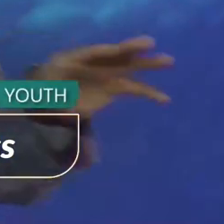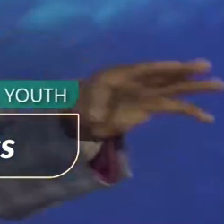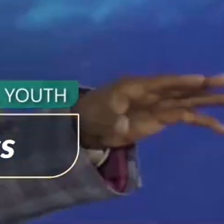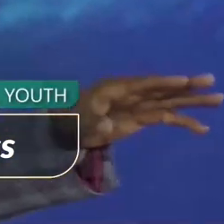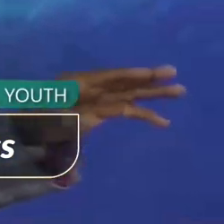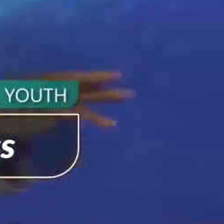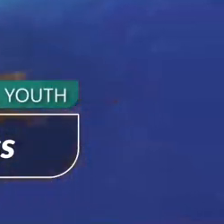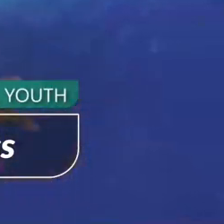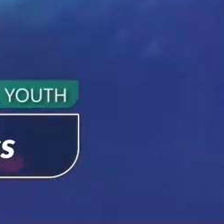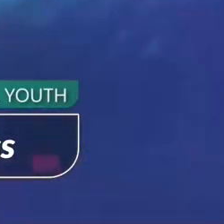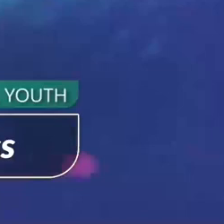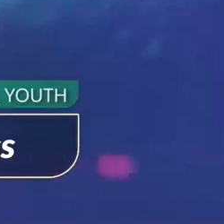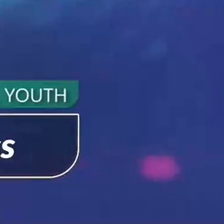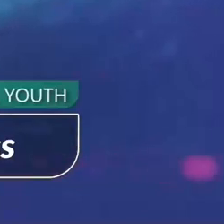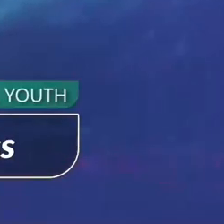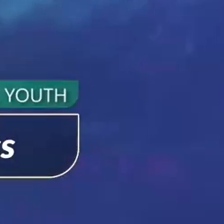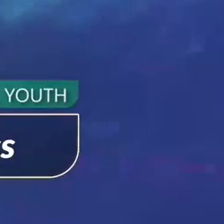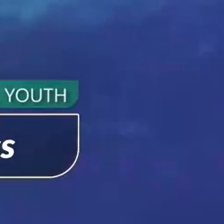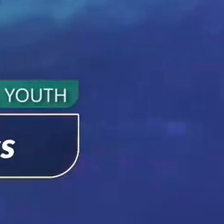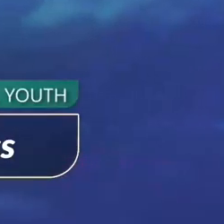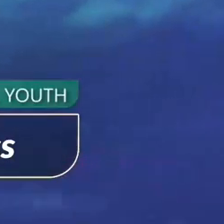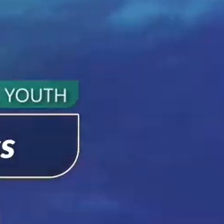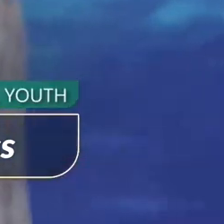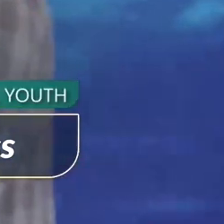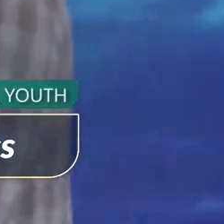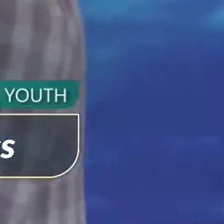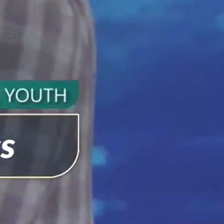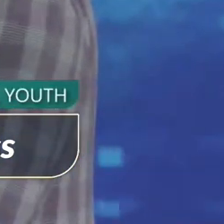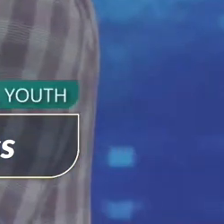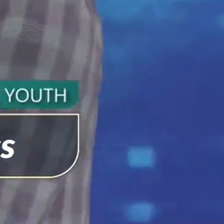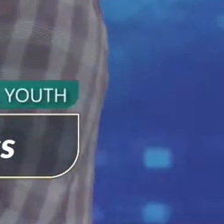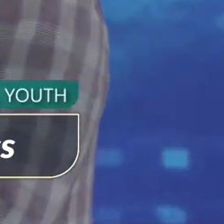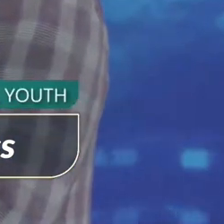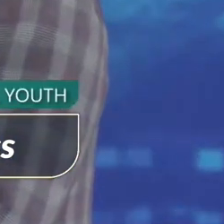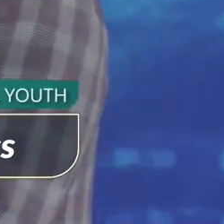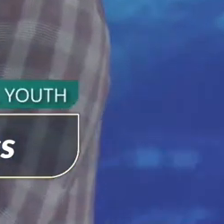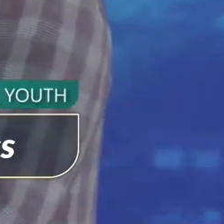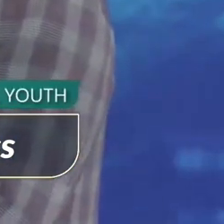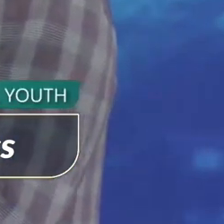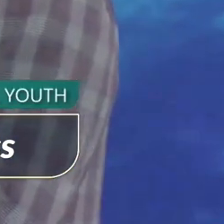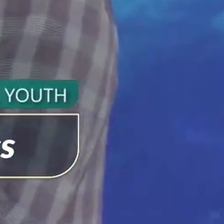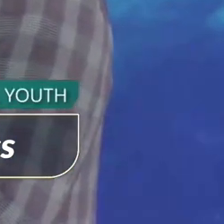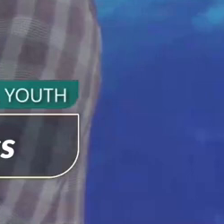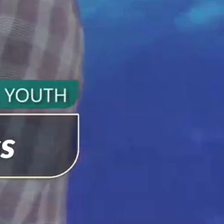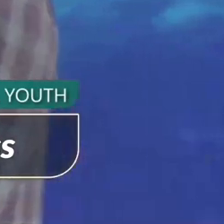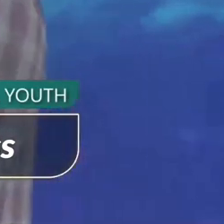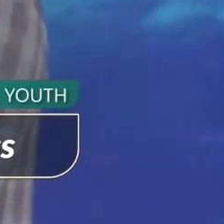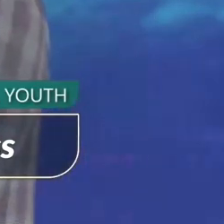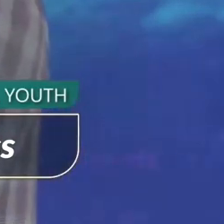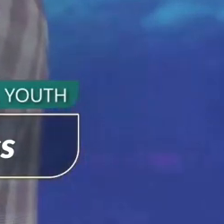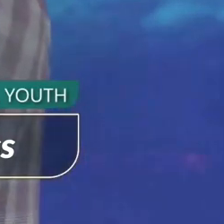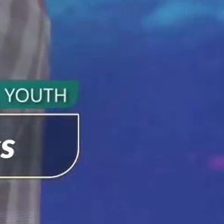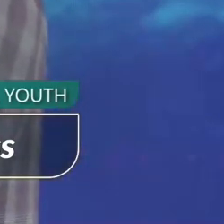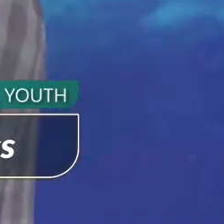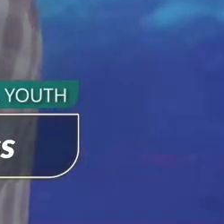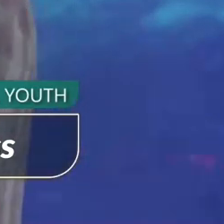vous venez de l'Union comme celle-ci et avec tout ce que vous avez il y a un enthousiasme en vous il y a un espoir il